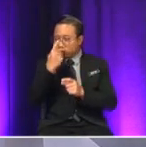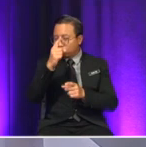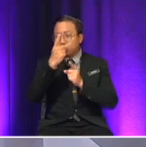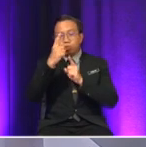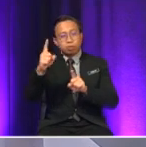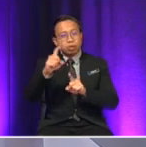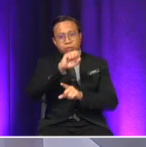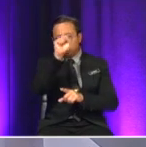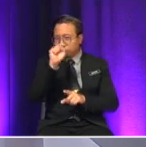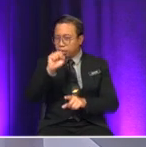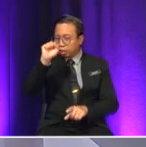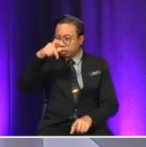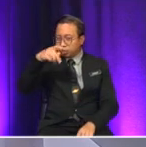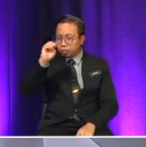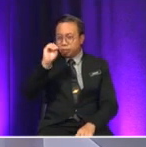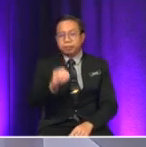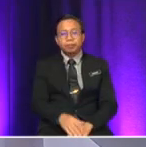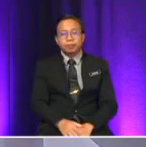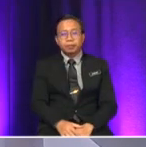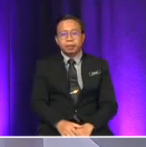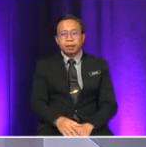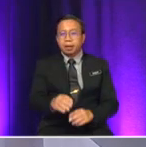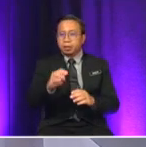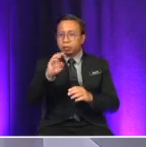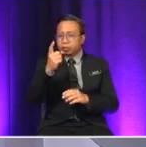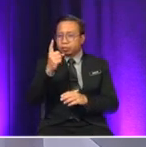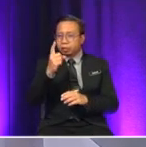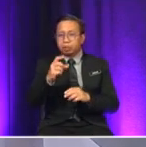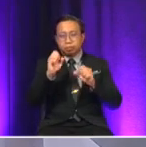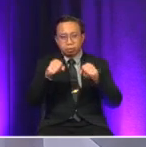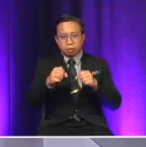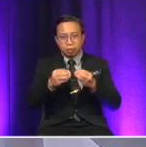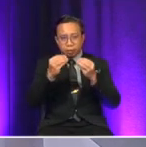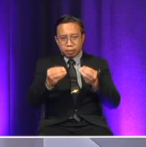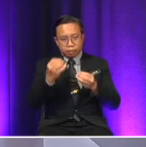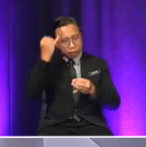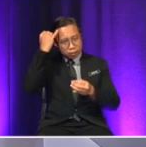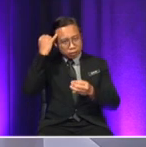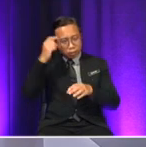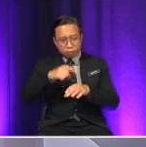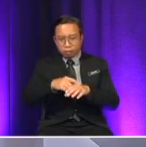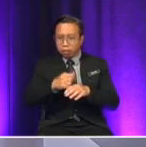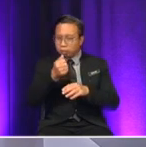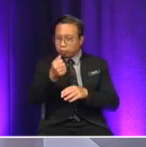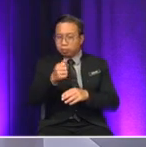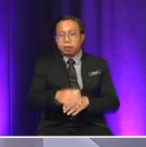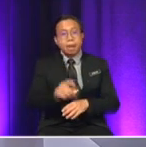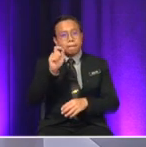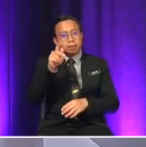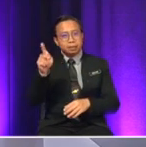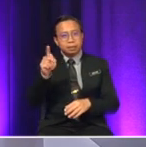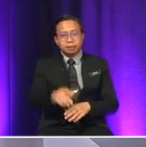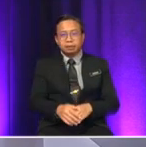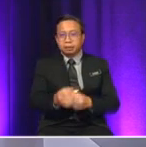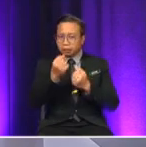ujian SPM bagi mata pelajaran dan modul 11 ini dapat memberi manfaat kepada anda semua. Pastikan anda